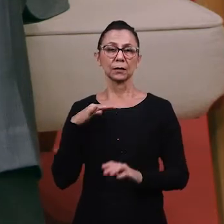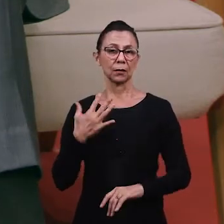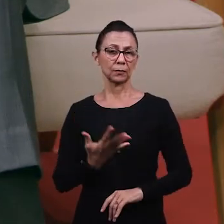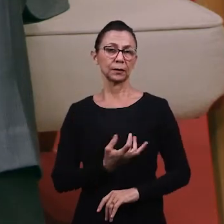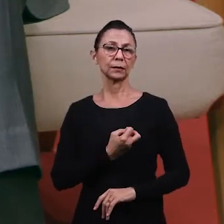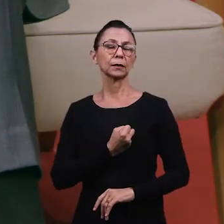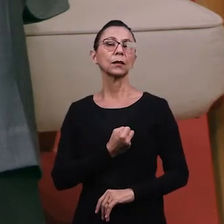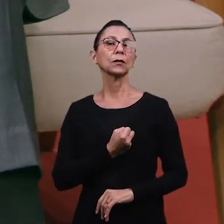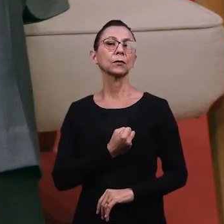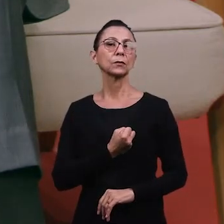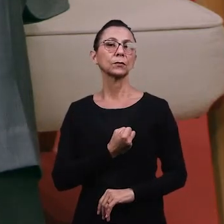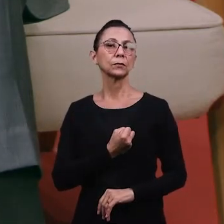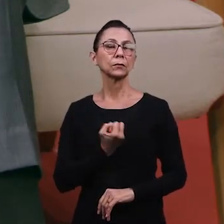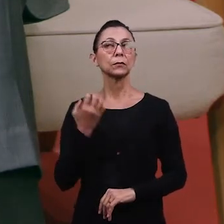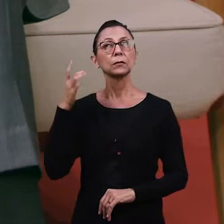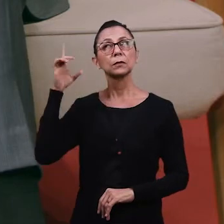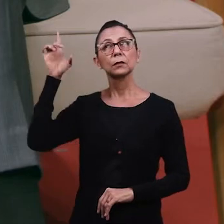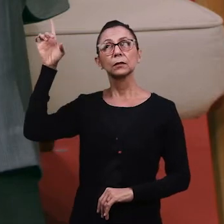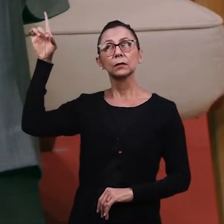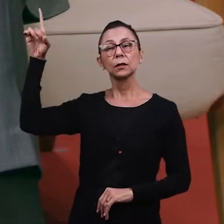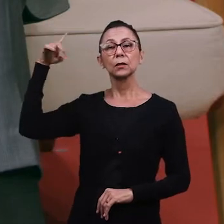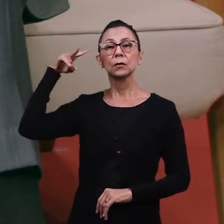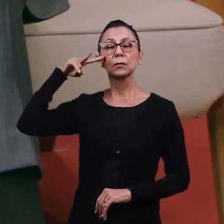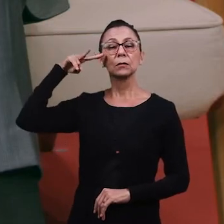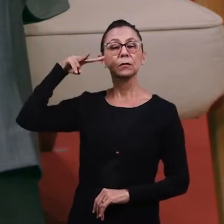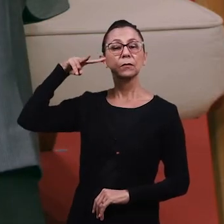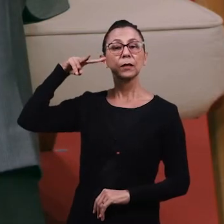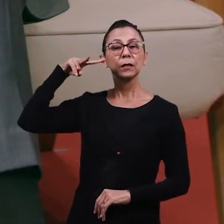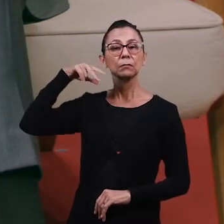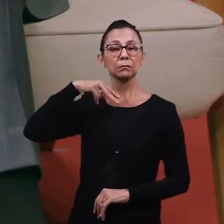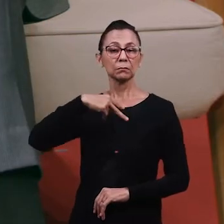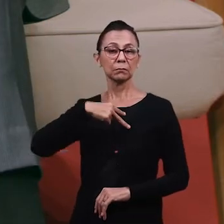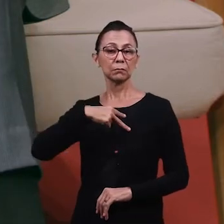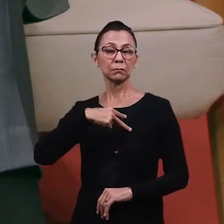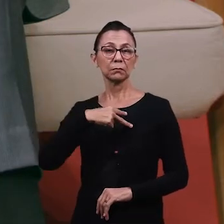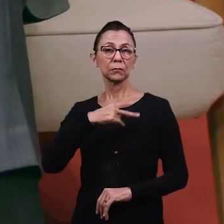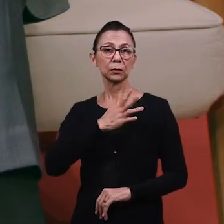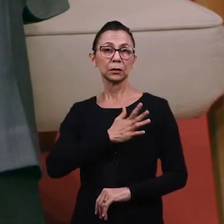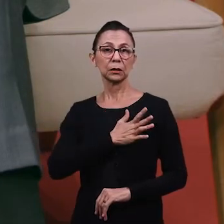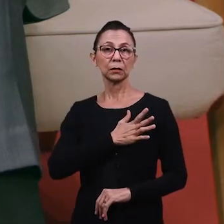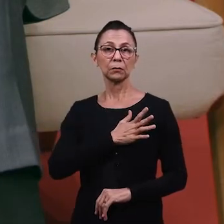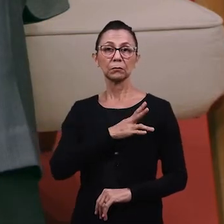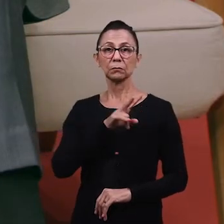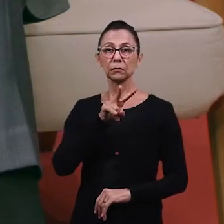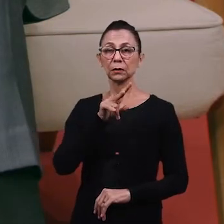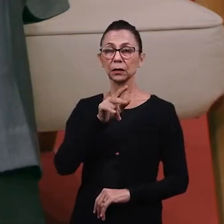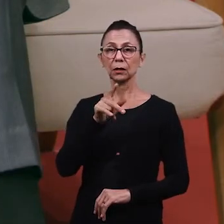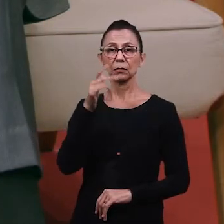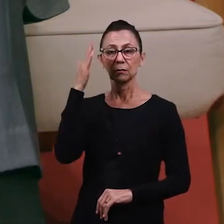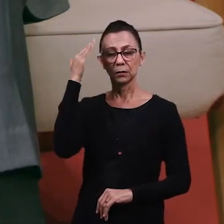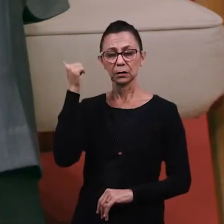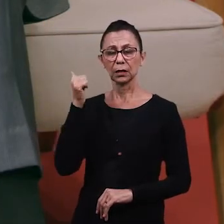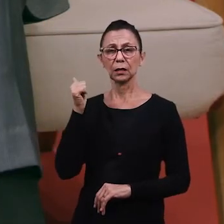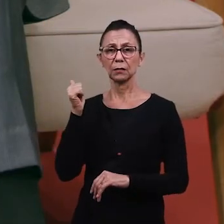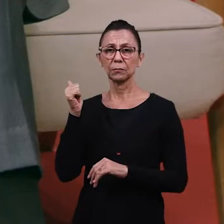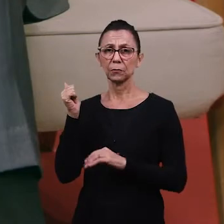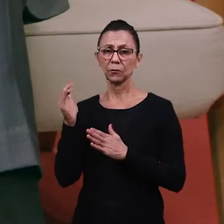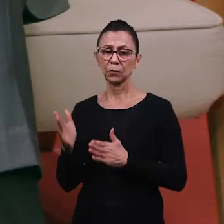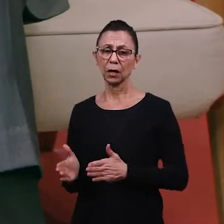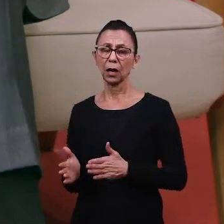habits du salut. Donc, Dieu, le Saint-Esprit, il voit toutes choses. Il connaît mon cœur, votre